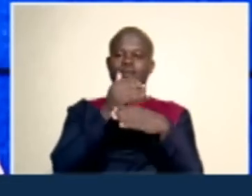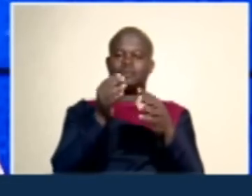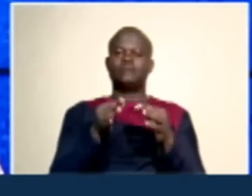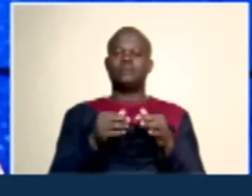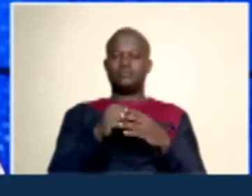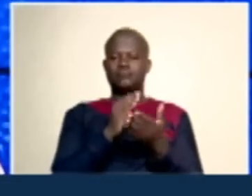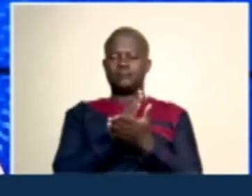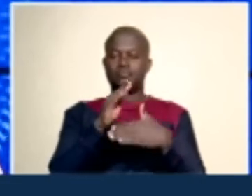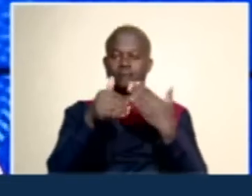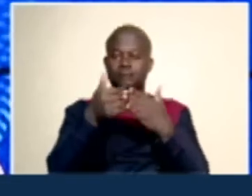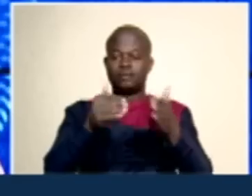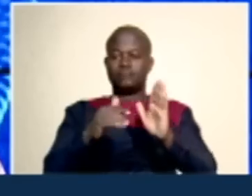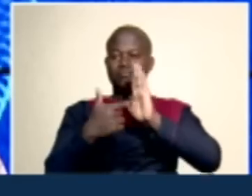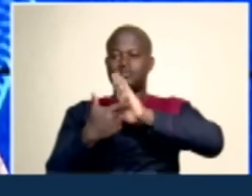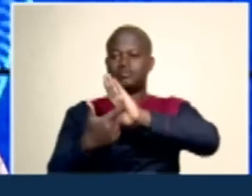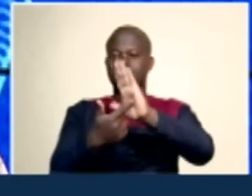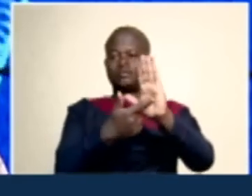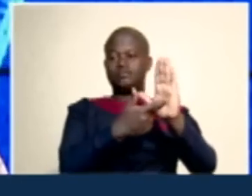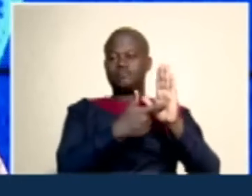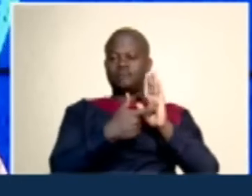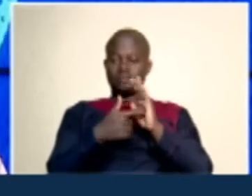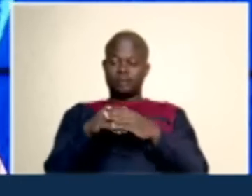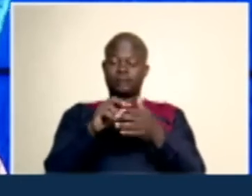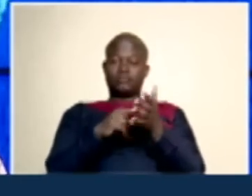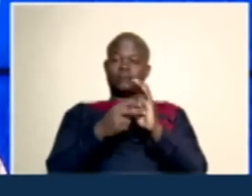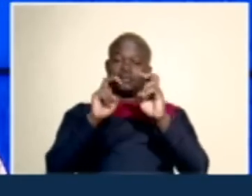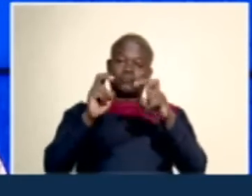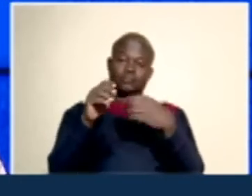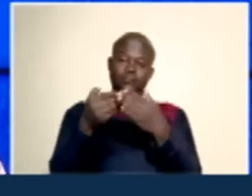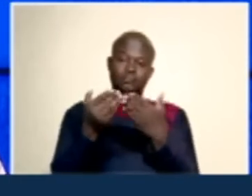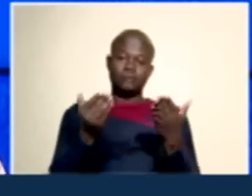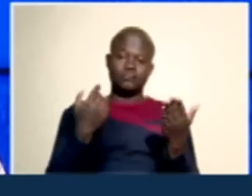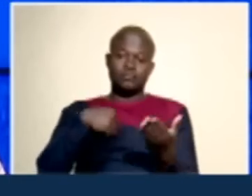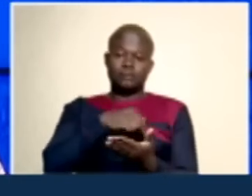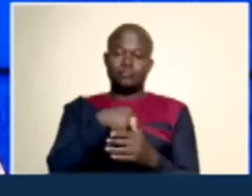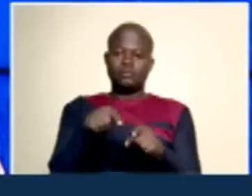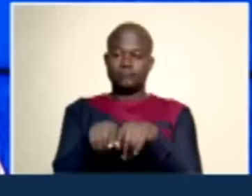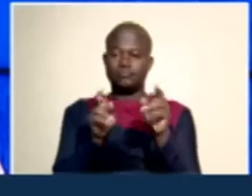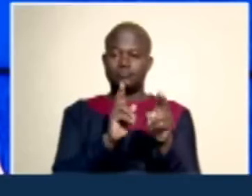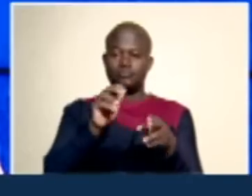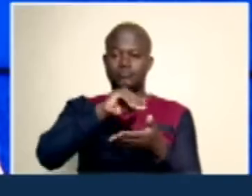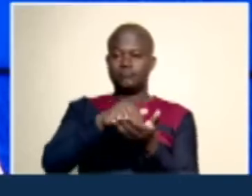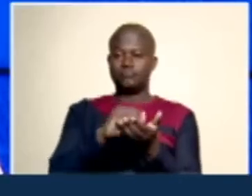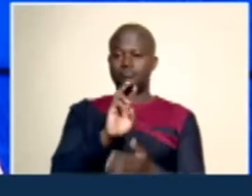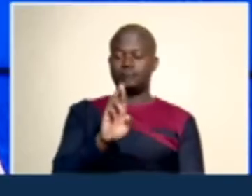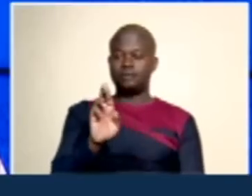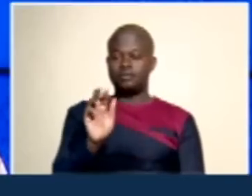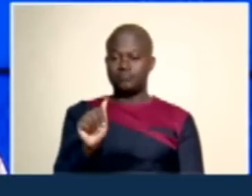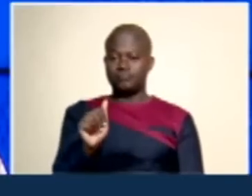y'imari mu by'ukuri yari imaze kuyigaragaza. Bivuga rero ko twebwe nk'ibisanzwe mu kigo cy'imisoro